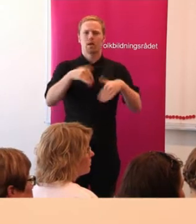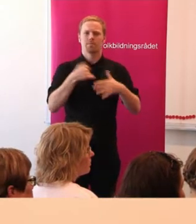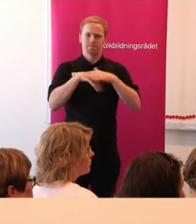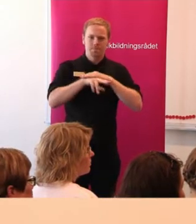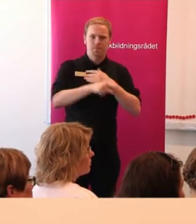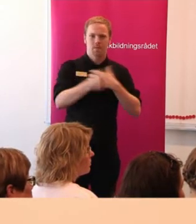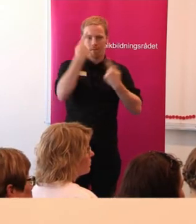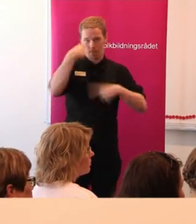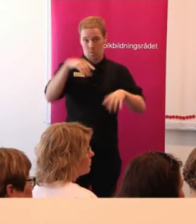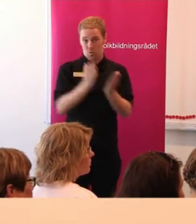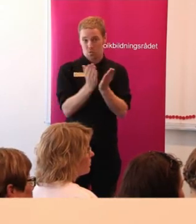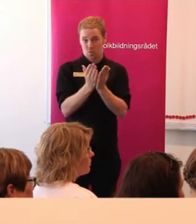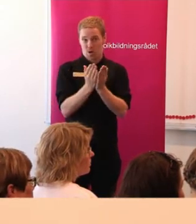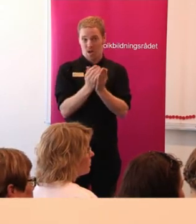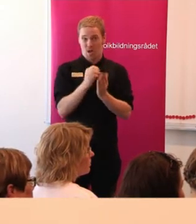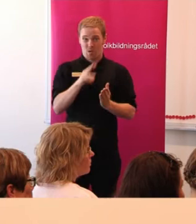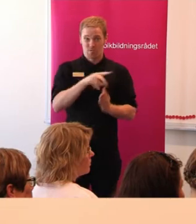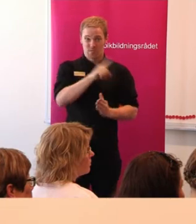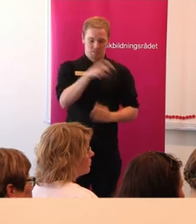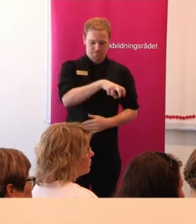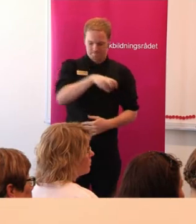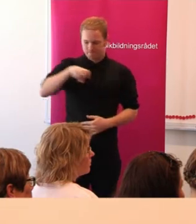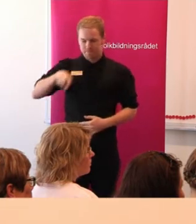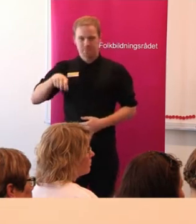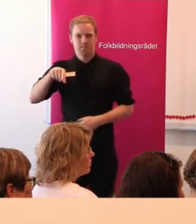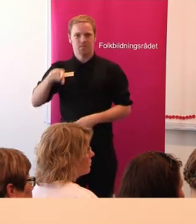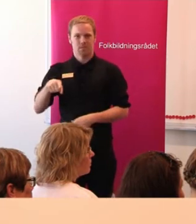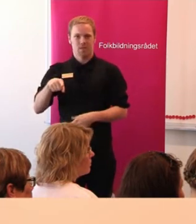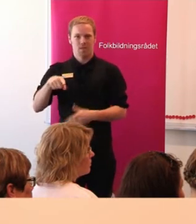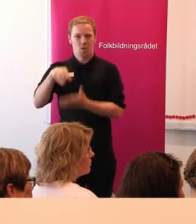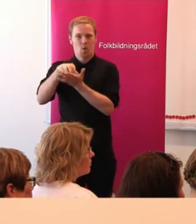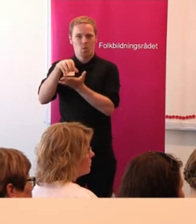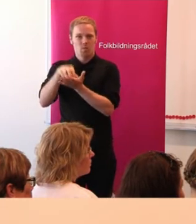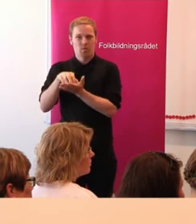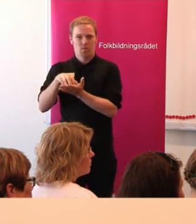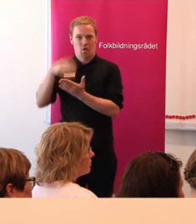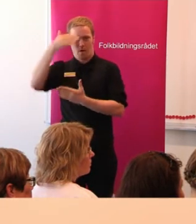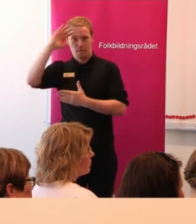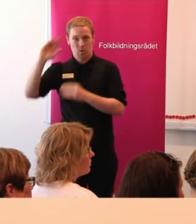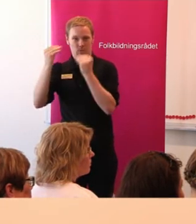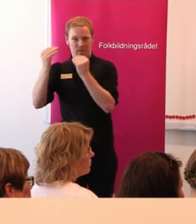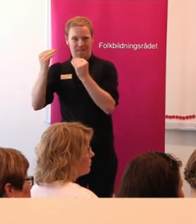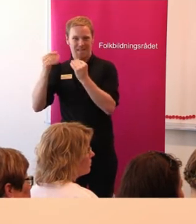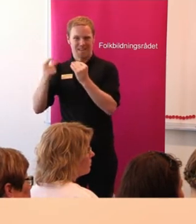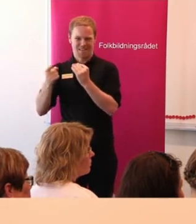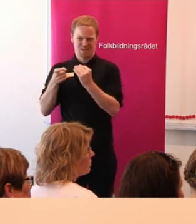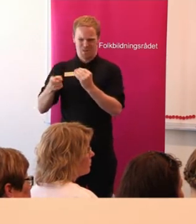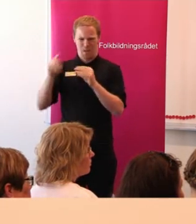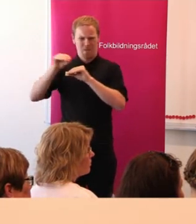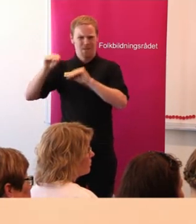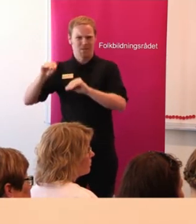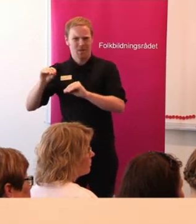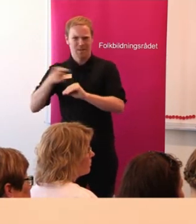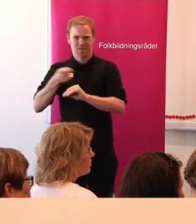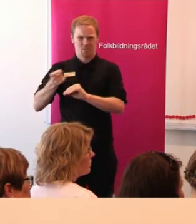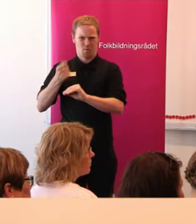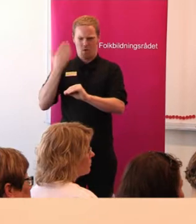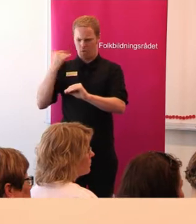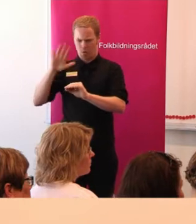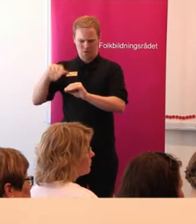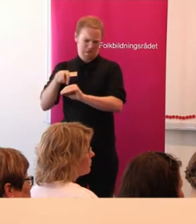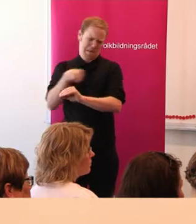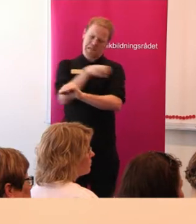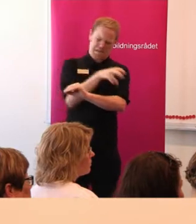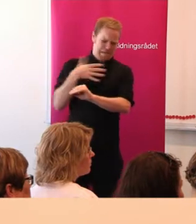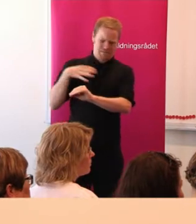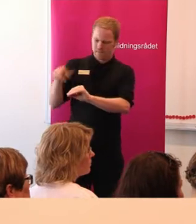till en kommunal vuxenutbildning som är en pedagogik som de tidigare har flytt ifrån, så blir det ju lite knasigt. Alltså bör vi få behålla deltagarna